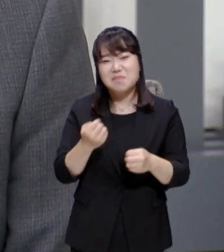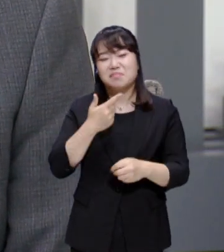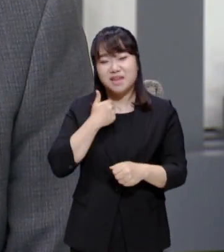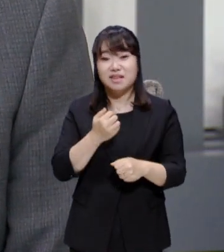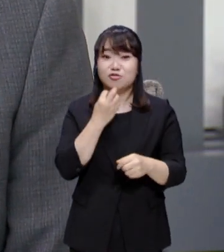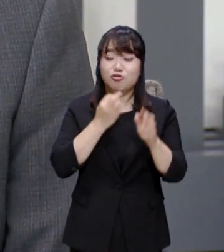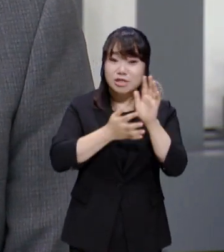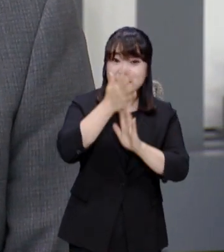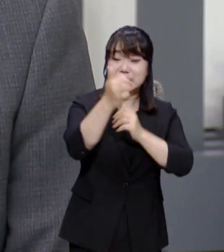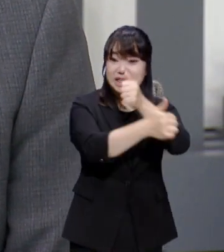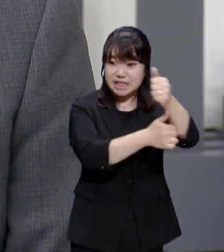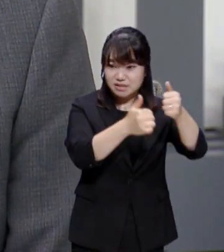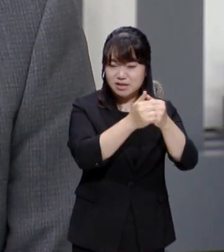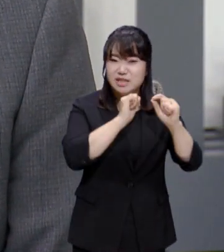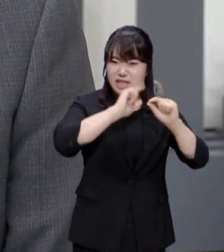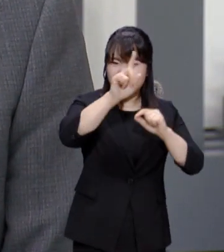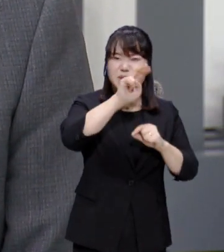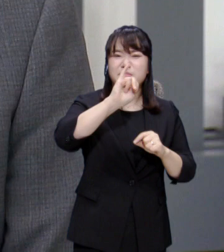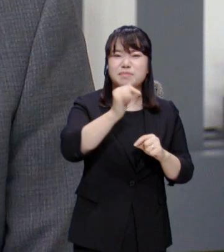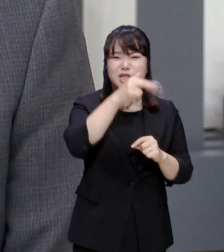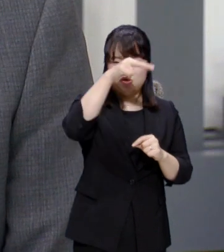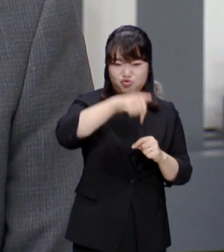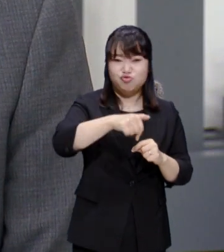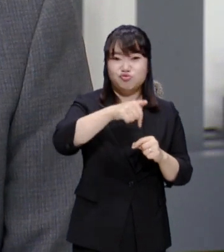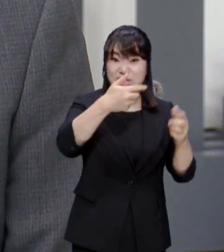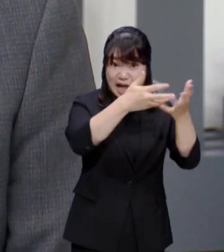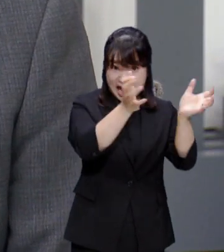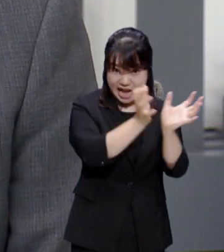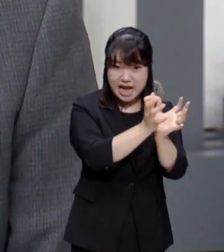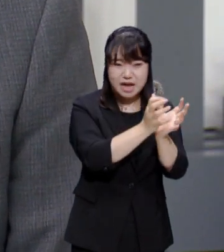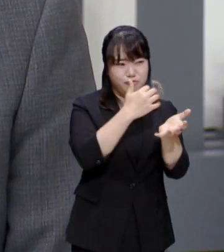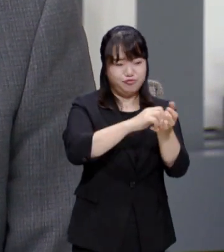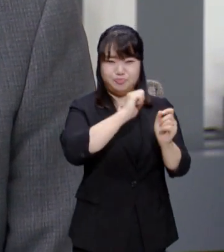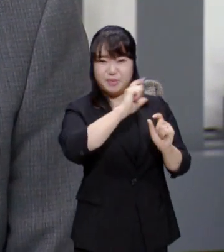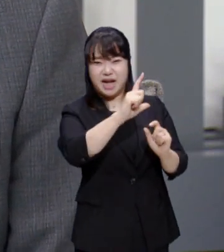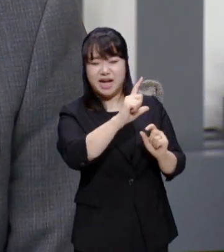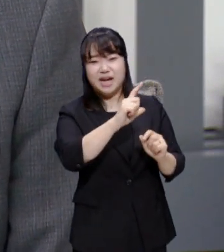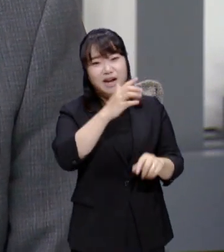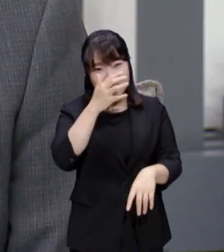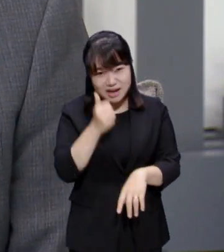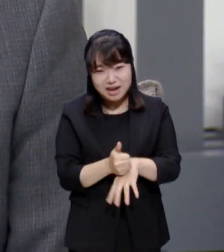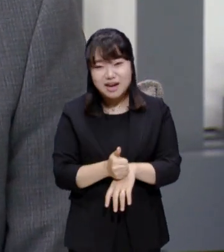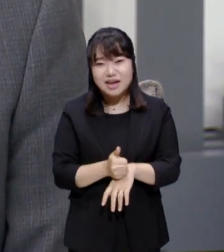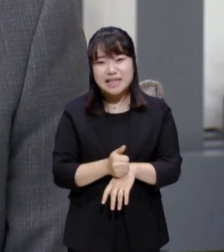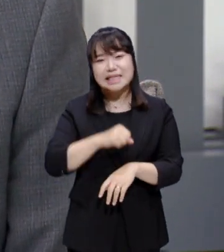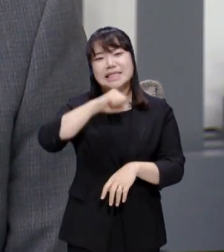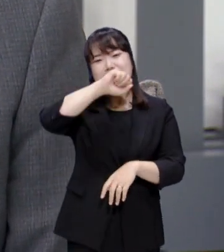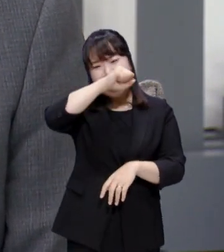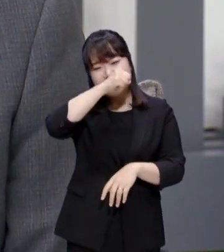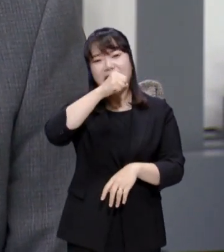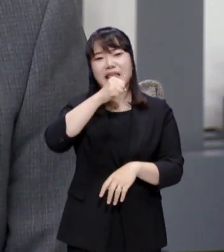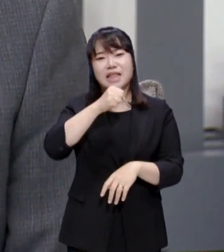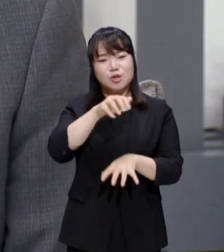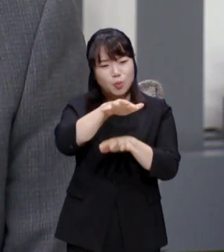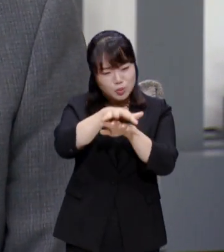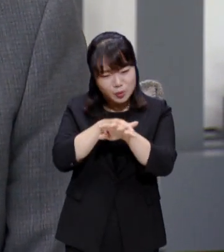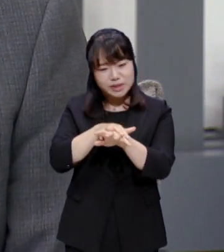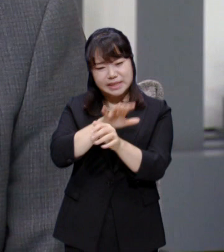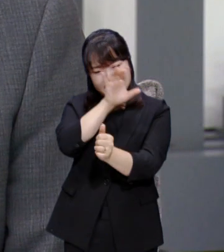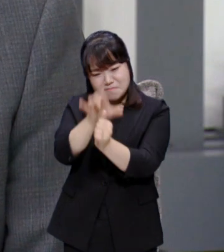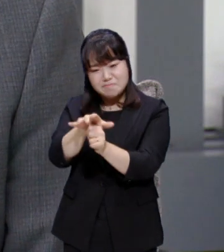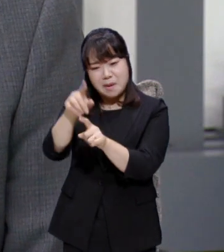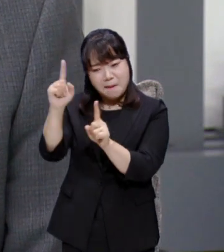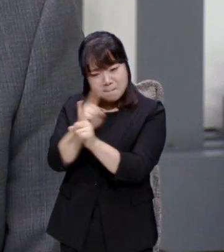시의원들 대부분이 이제 민주당이 이제 다수였기 때문에 어떤 그 예산 문제, 조직